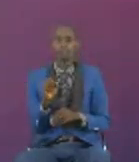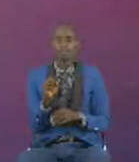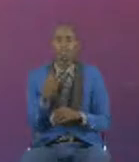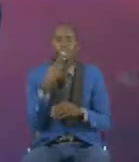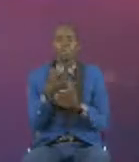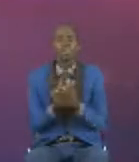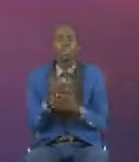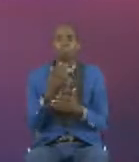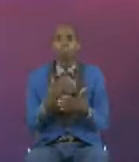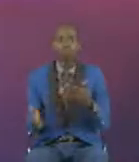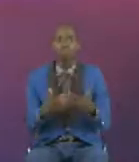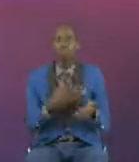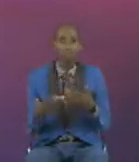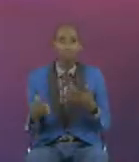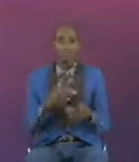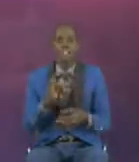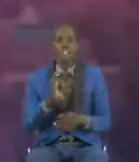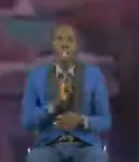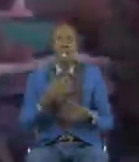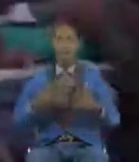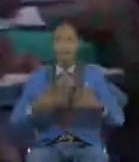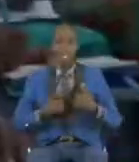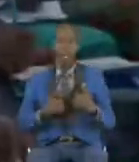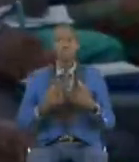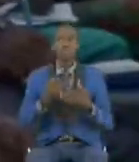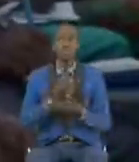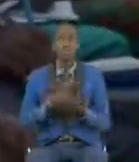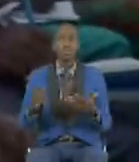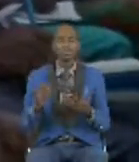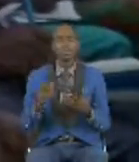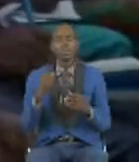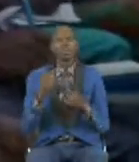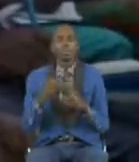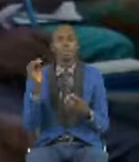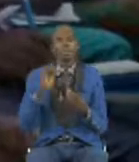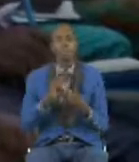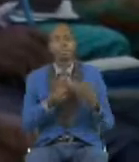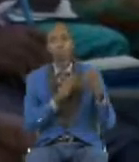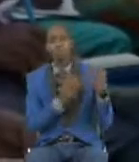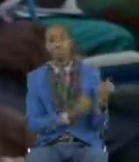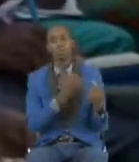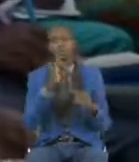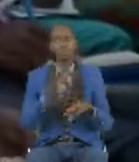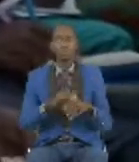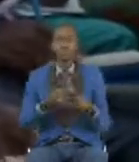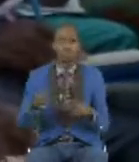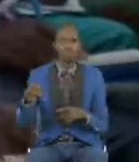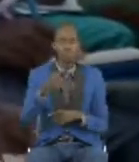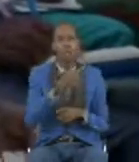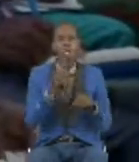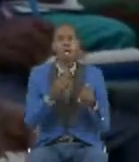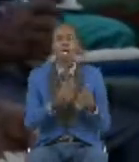15, 15. Cependant, à certains égards, je vous ai écrit avec une sorte de hardiesse, comme pour réveiller